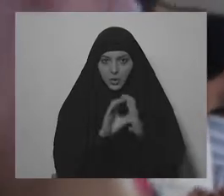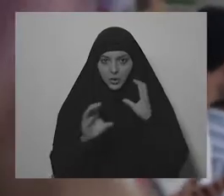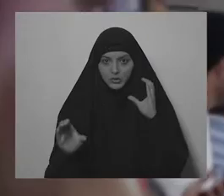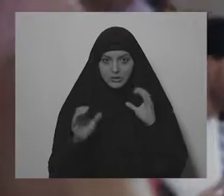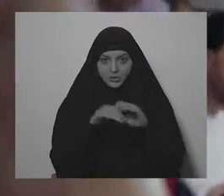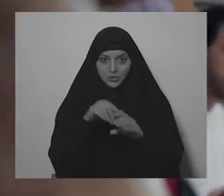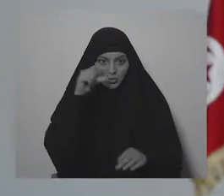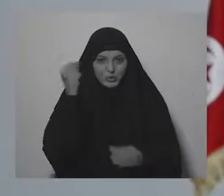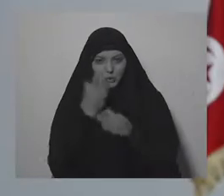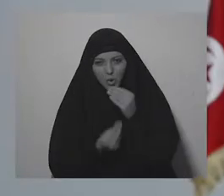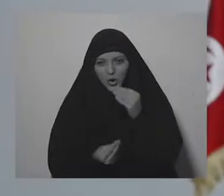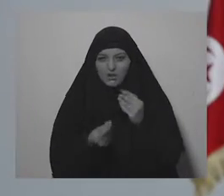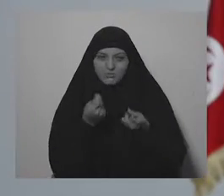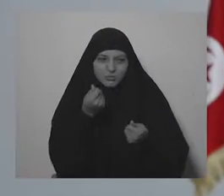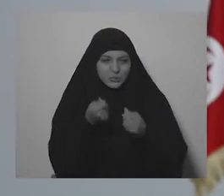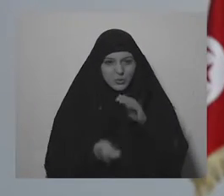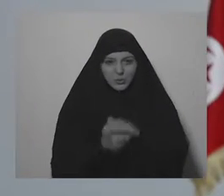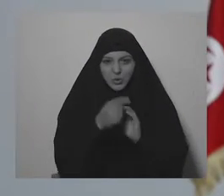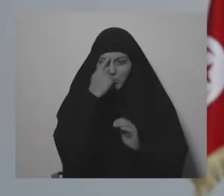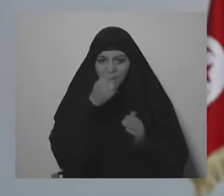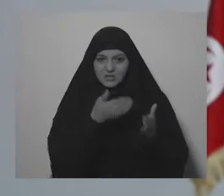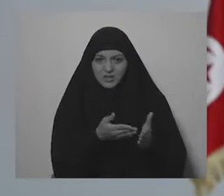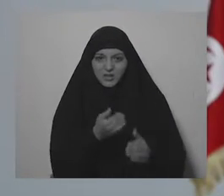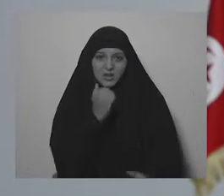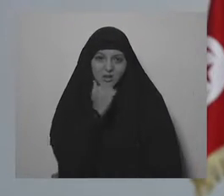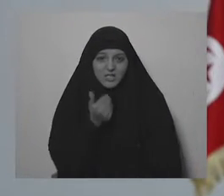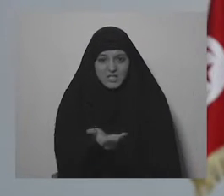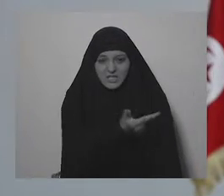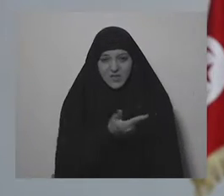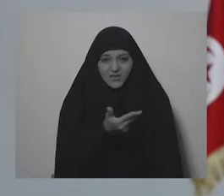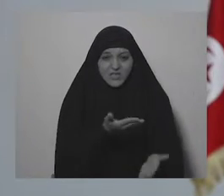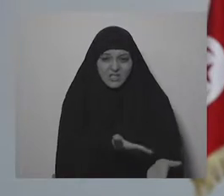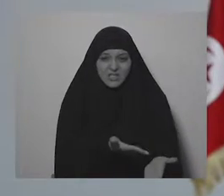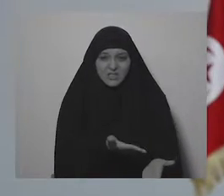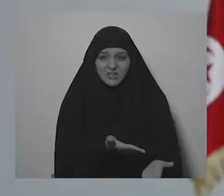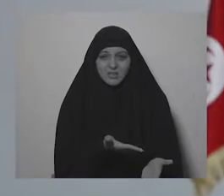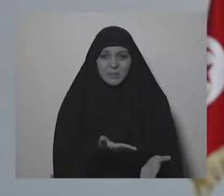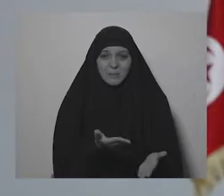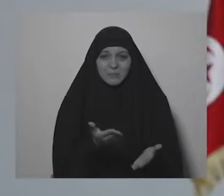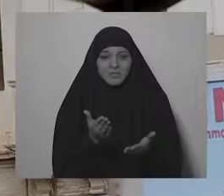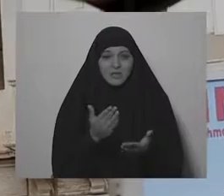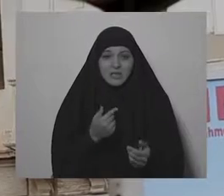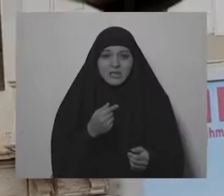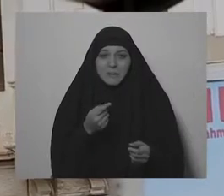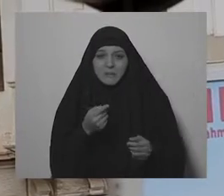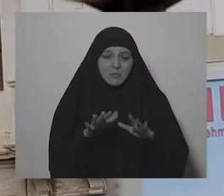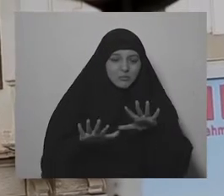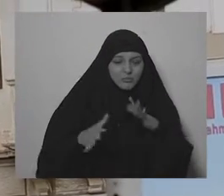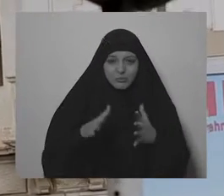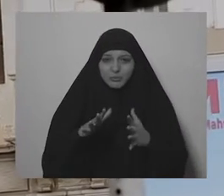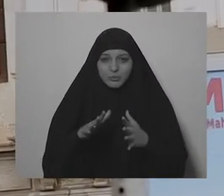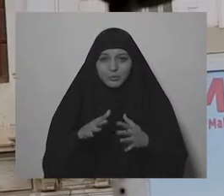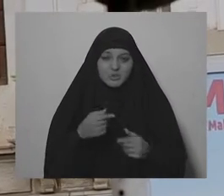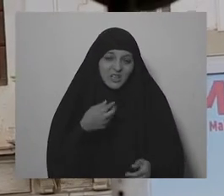Le transport en Tunisie manque de moyens. De ce fait, le service reste en deçà des espérances des